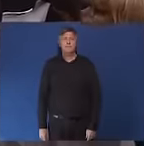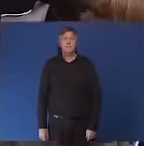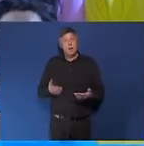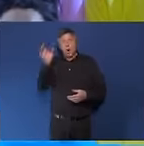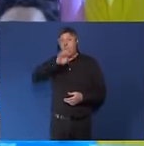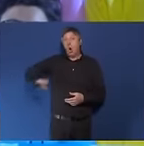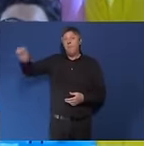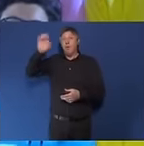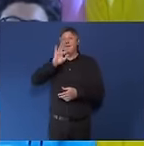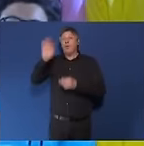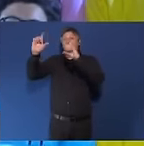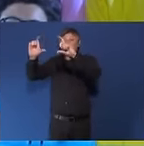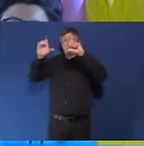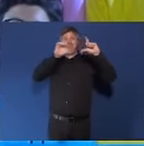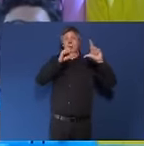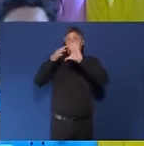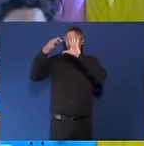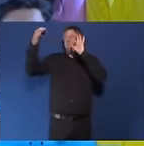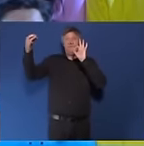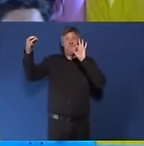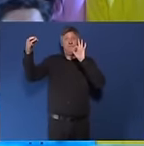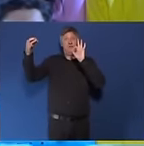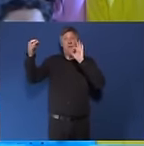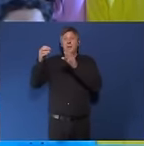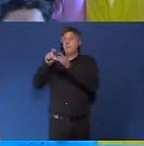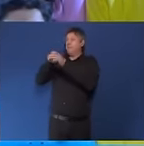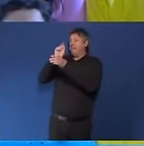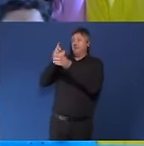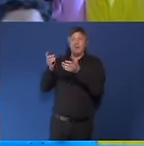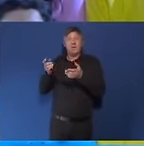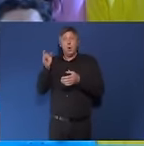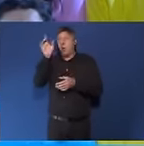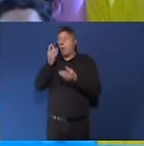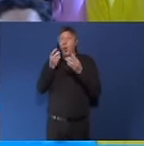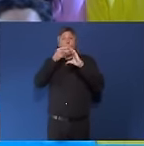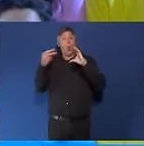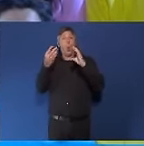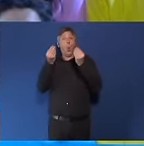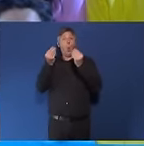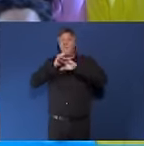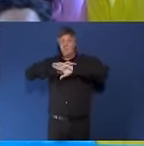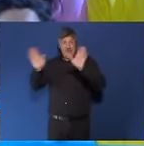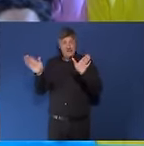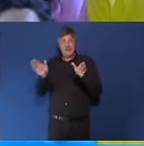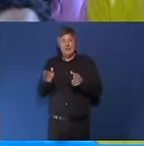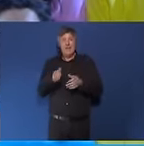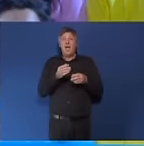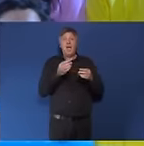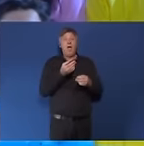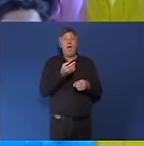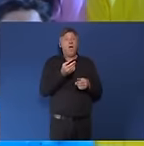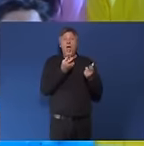будем покинуть Европейский Союз, отказаться от евро, закрыть наши границы, бросить наших союзников и тем